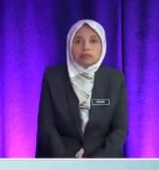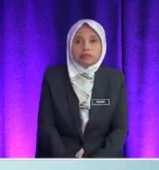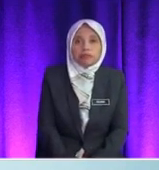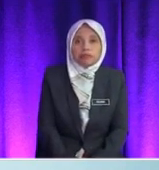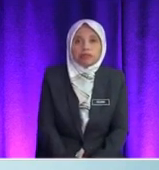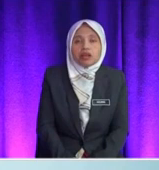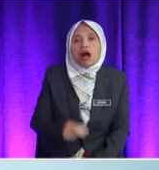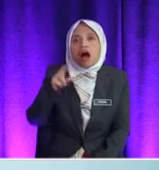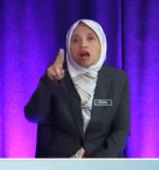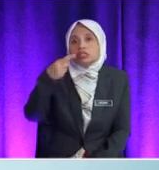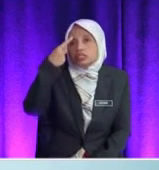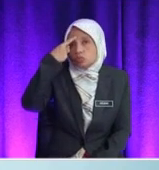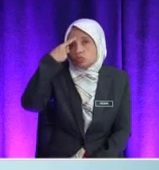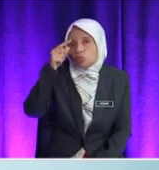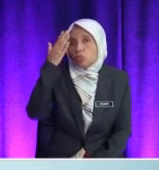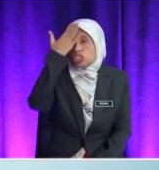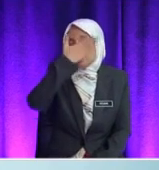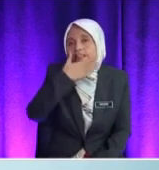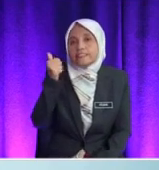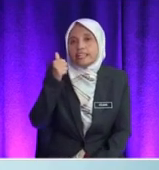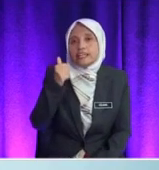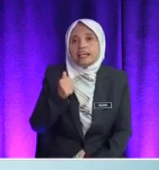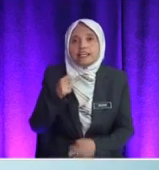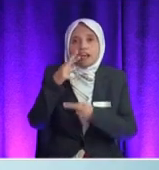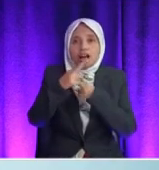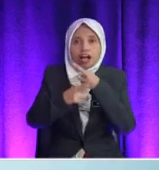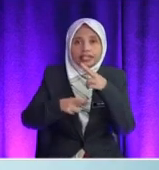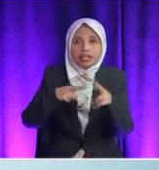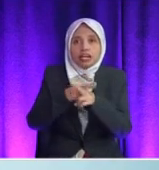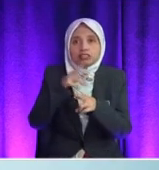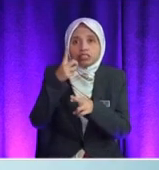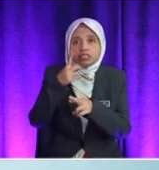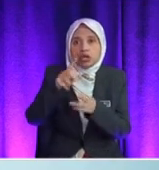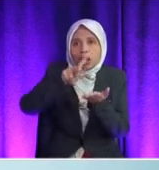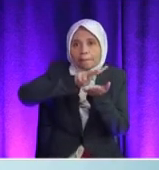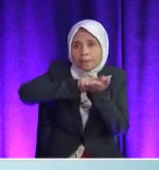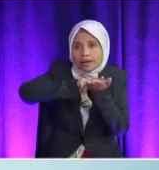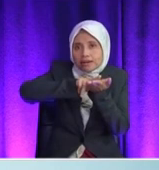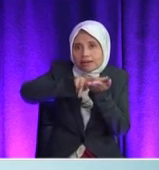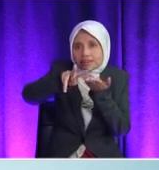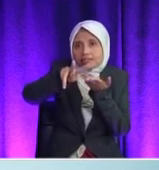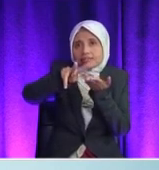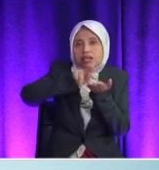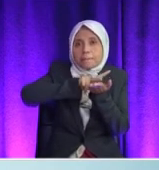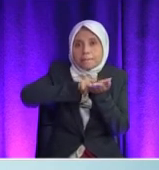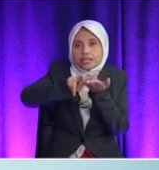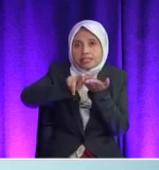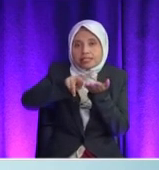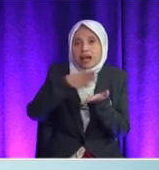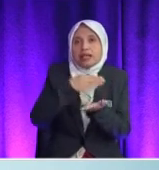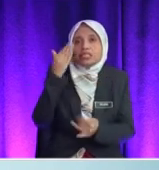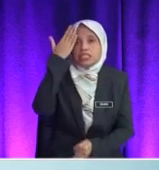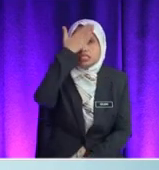dia hanya untuk itu mencantikkan tayo apaan berpilar Kayak dipakai ke basah-basah by the